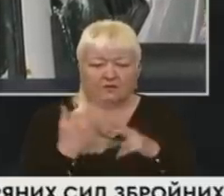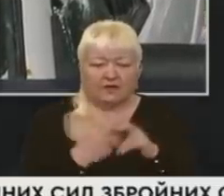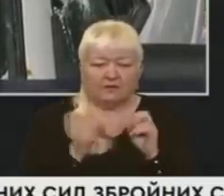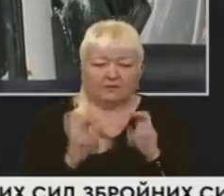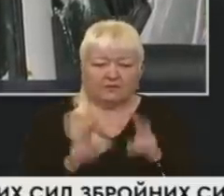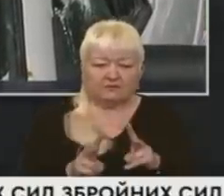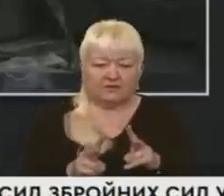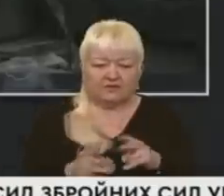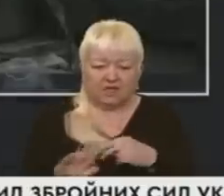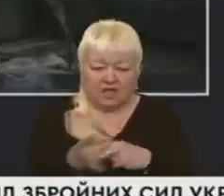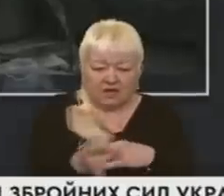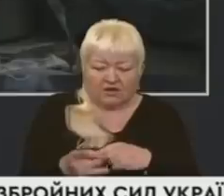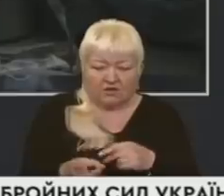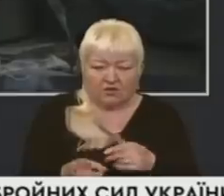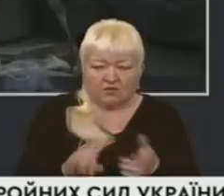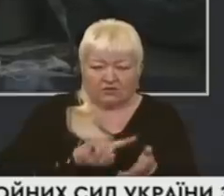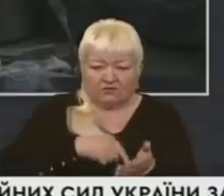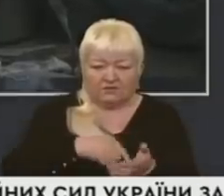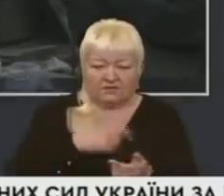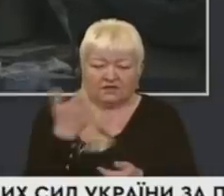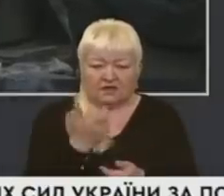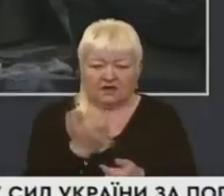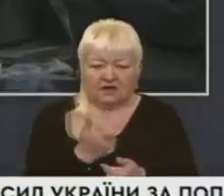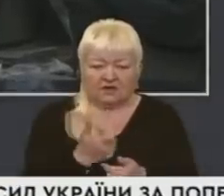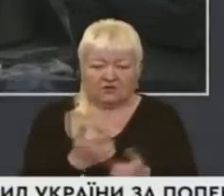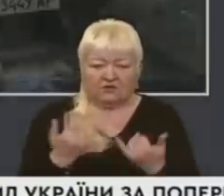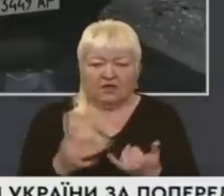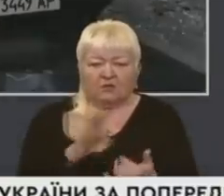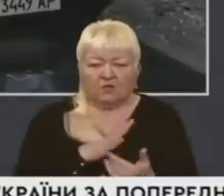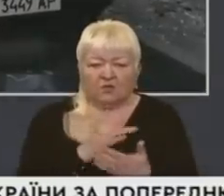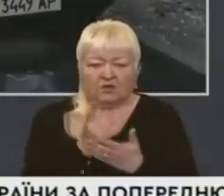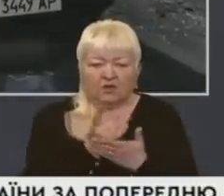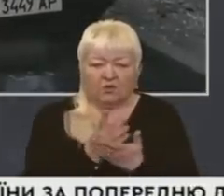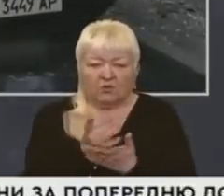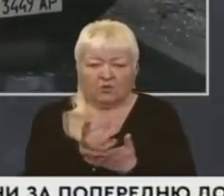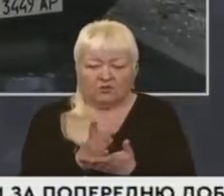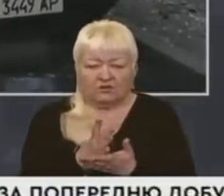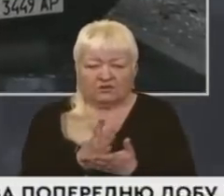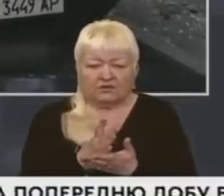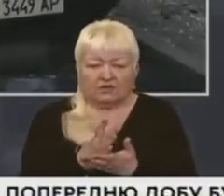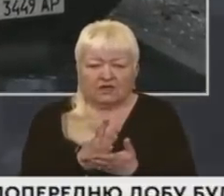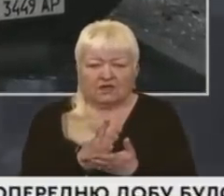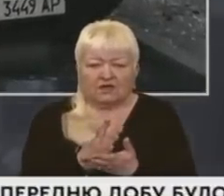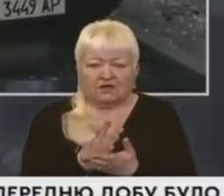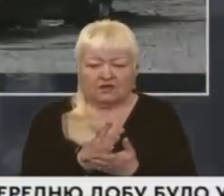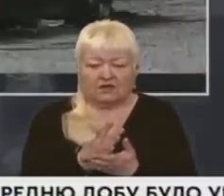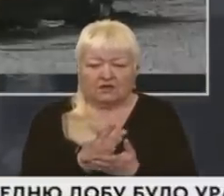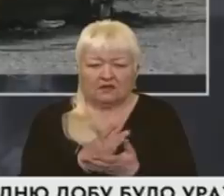регионов городе харьков потому что он сегодня были удары нанесены там по слободского района